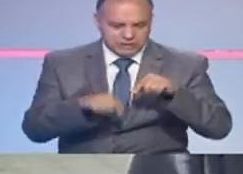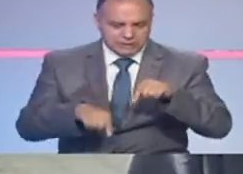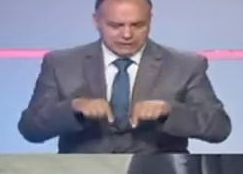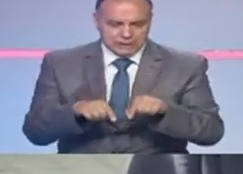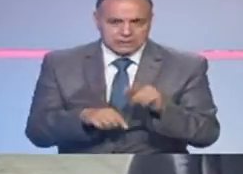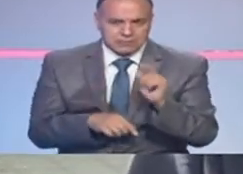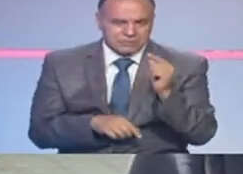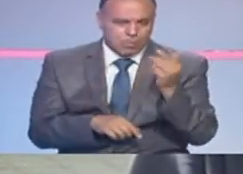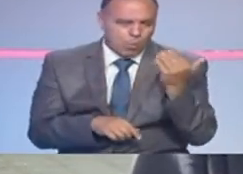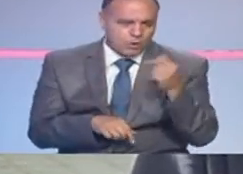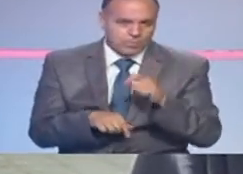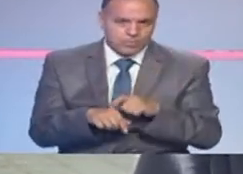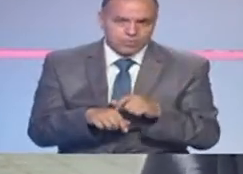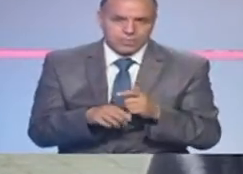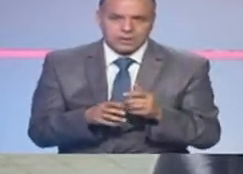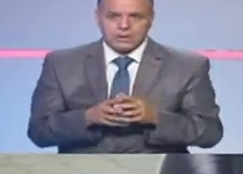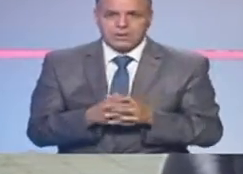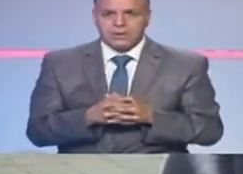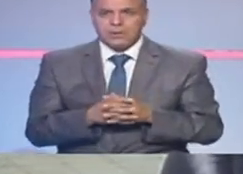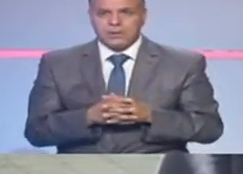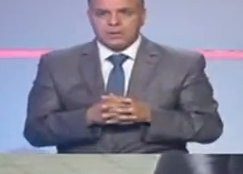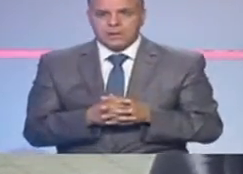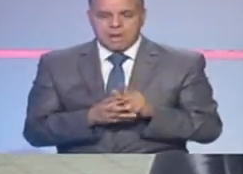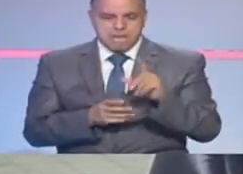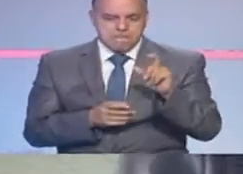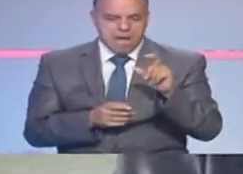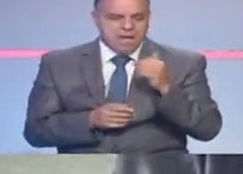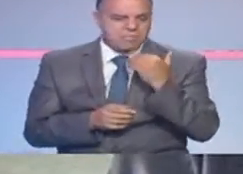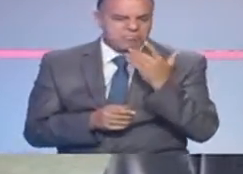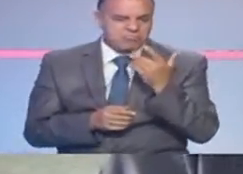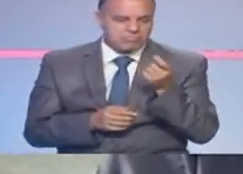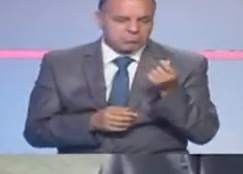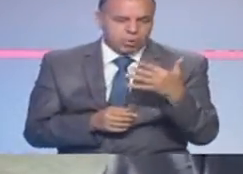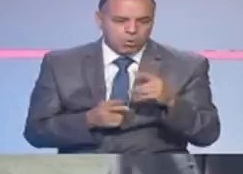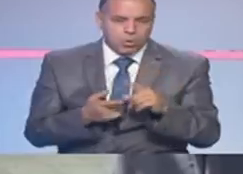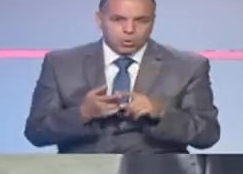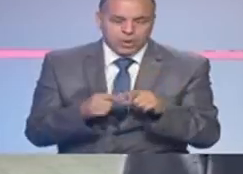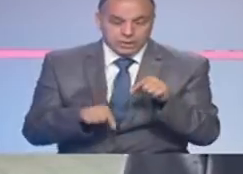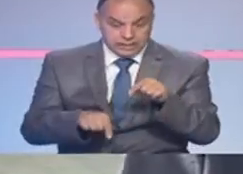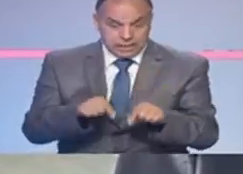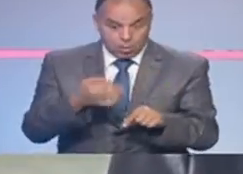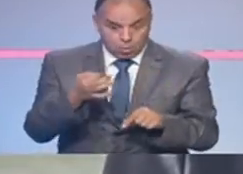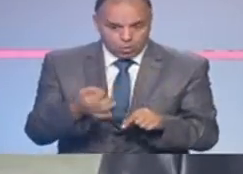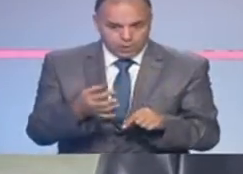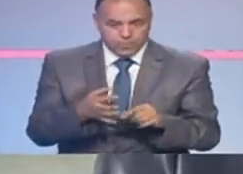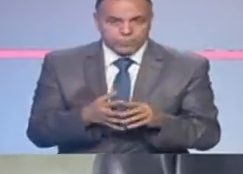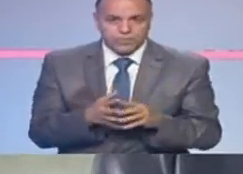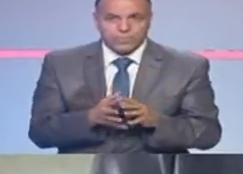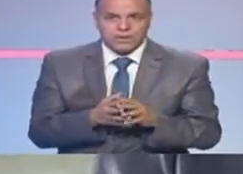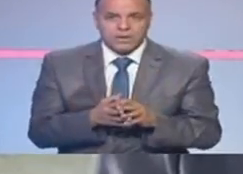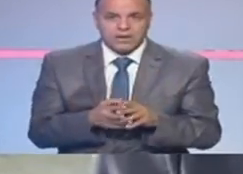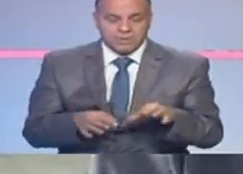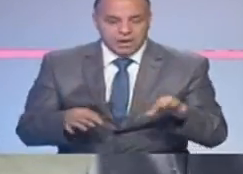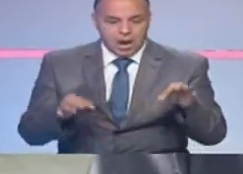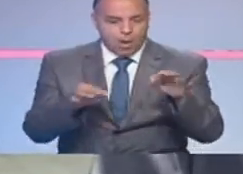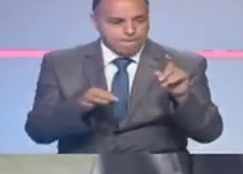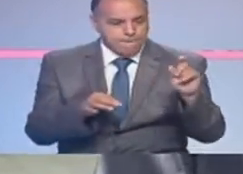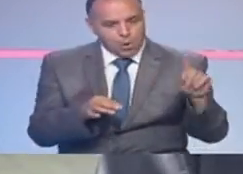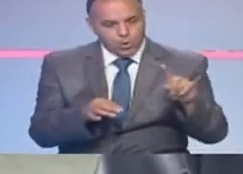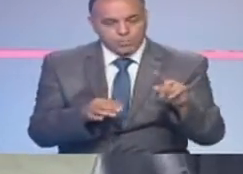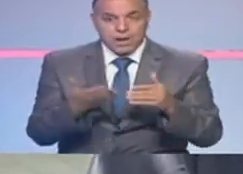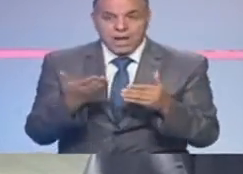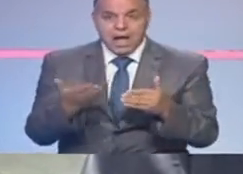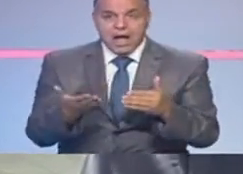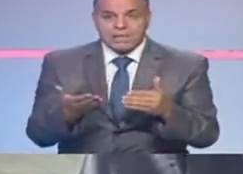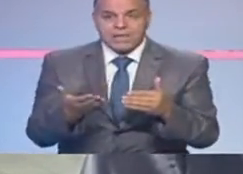المده الاخيره نظرا الاغلبيه تعطل الزراعه هذه في بالريب الاحوال يتم